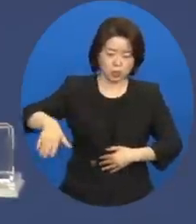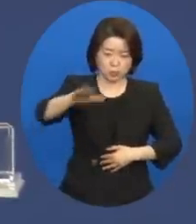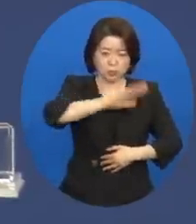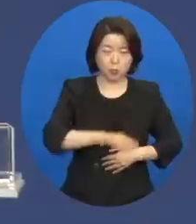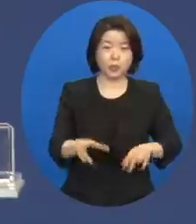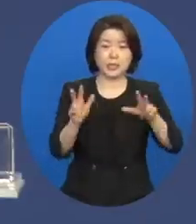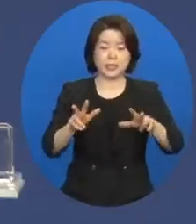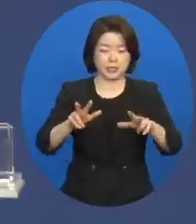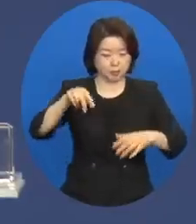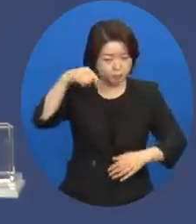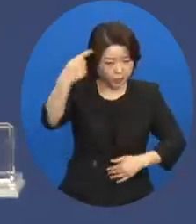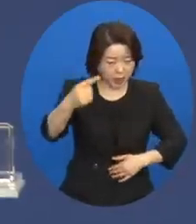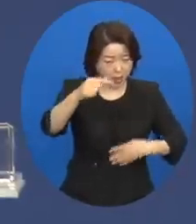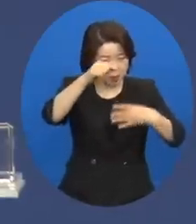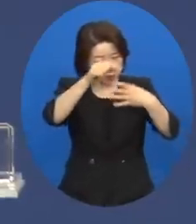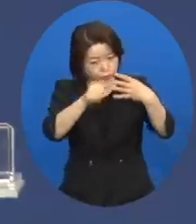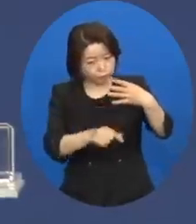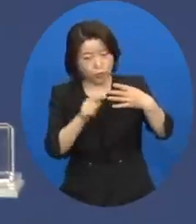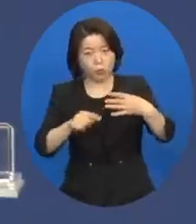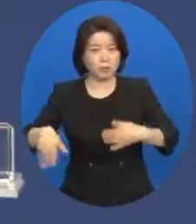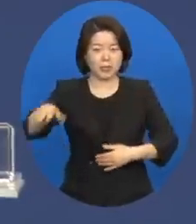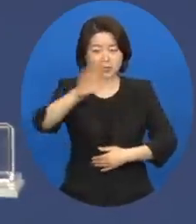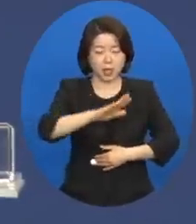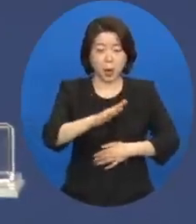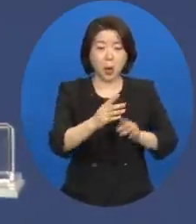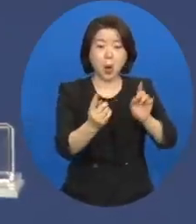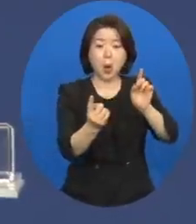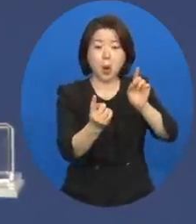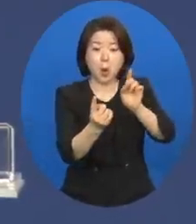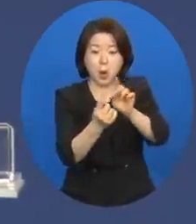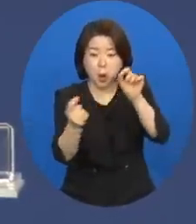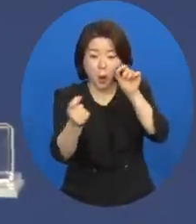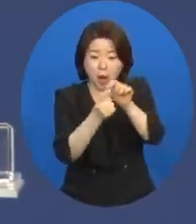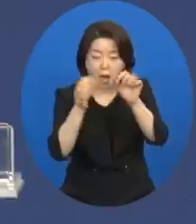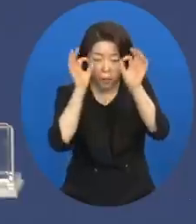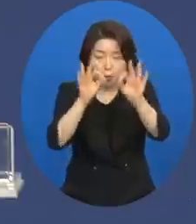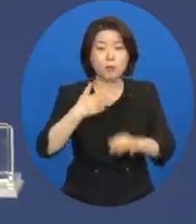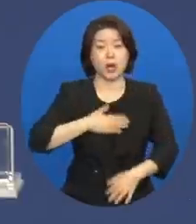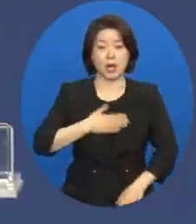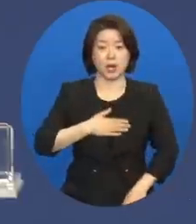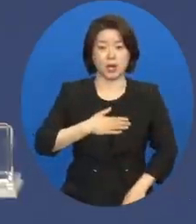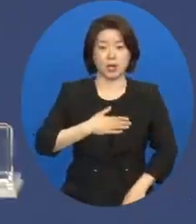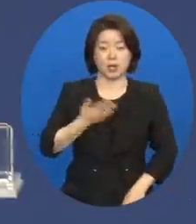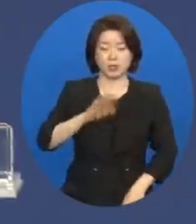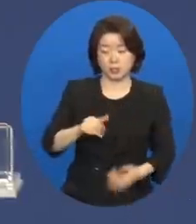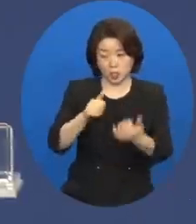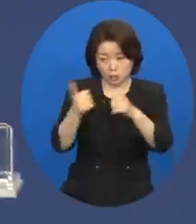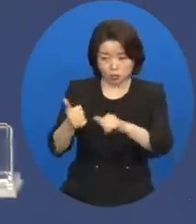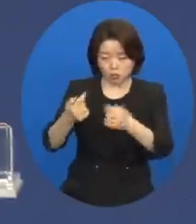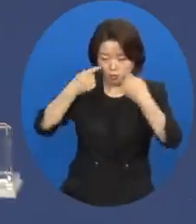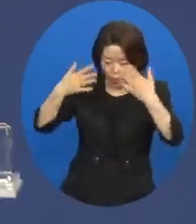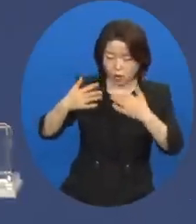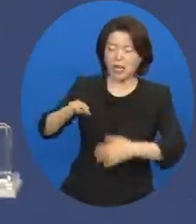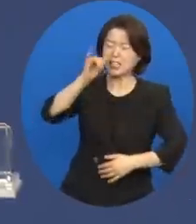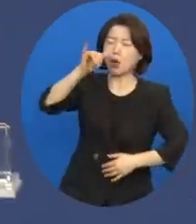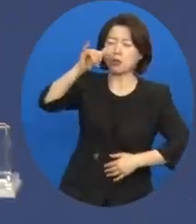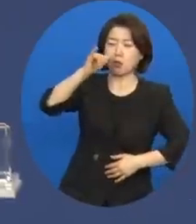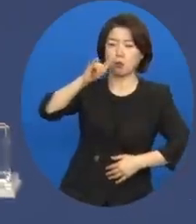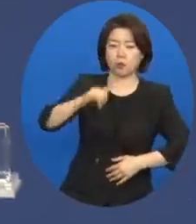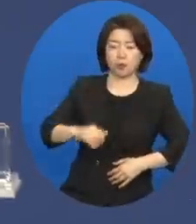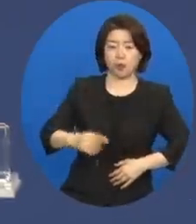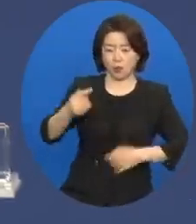지금 이후의 모든 스케줄은 다 돼봐야 가봐야 하는 거지만 죽음만큼은 정확하게 받아놓은